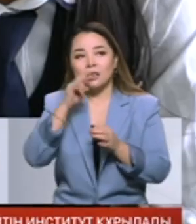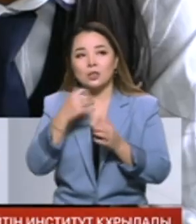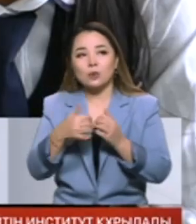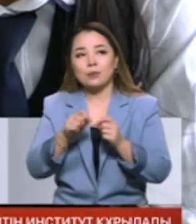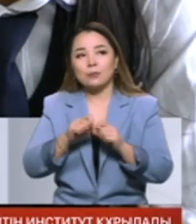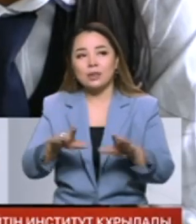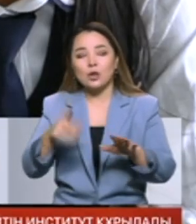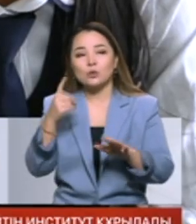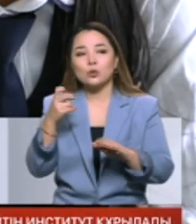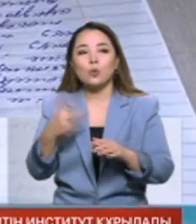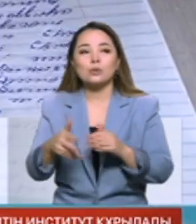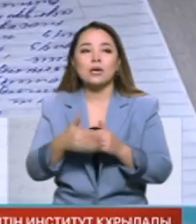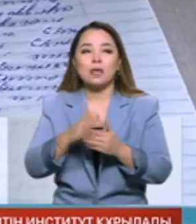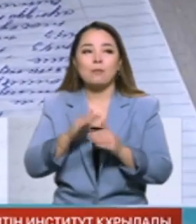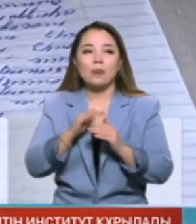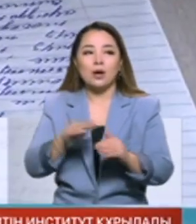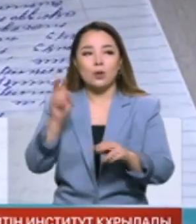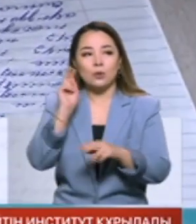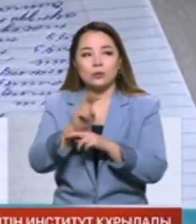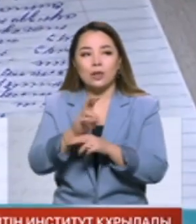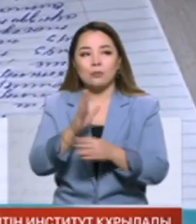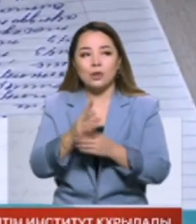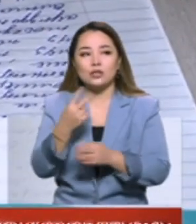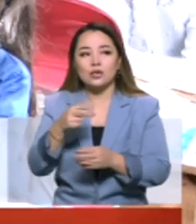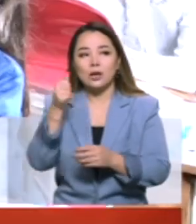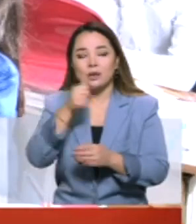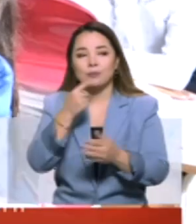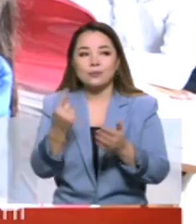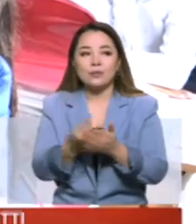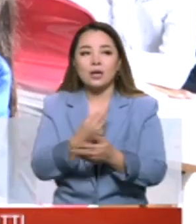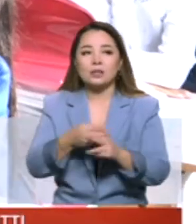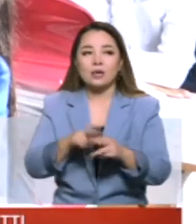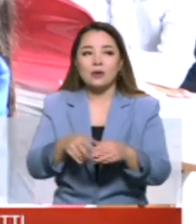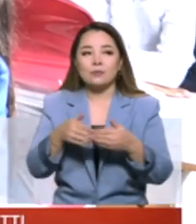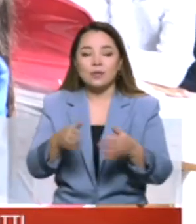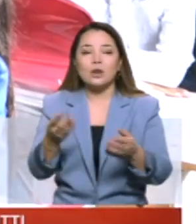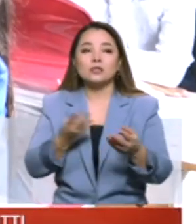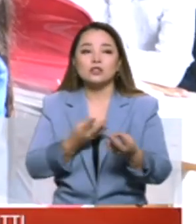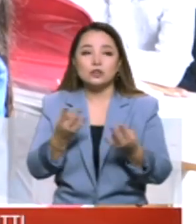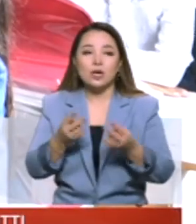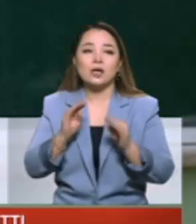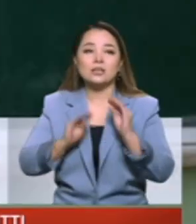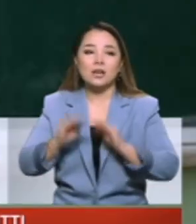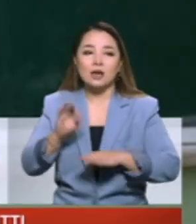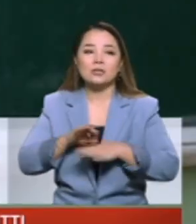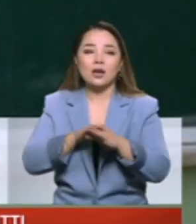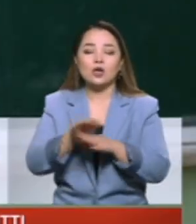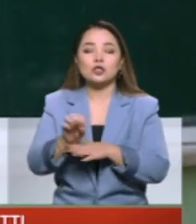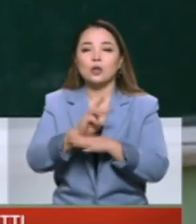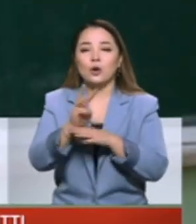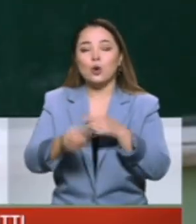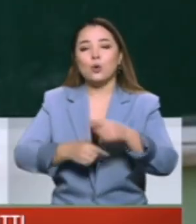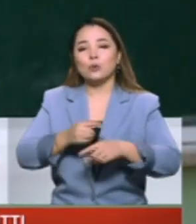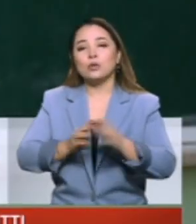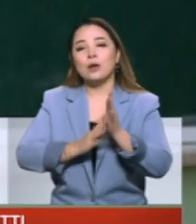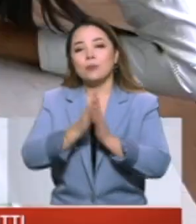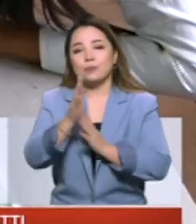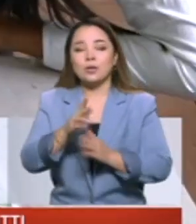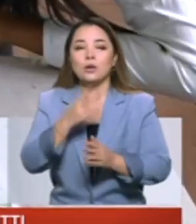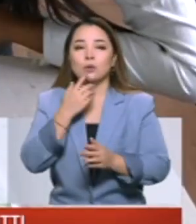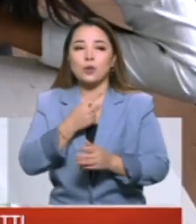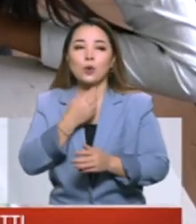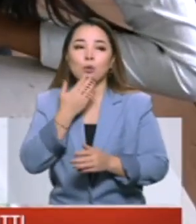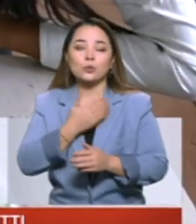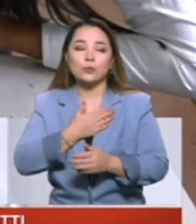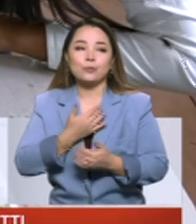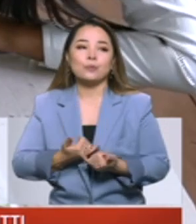мектебінде 130-ға тарта бала оқиды. Салынғанда 20 жылдан енді асқан білім ошағы қажетті жабдықпен түгел қамтылған. Өскелең ұрпақтың ана тілін қастерлеп,